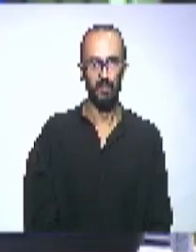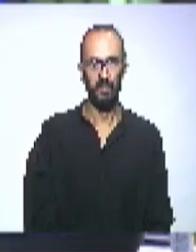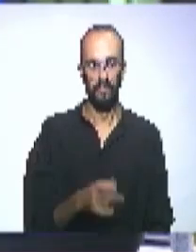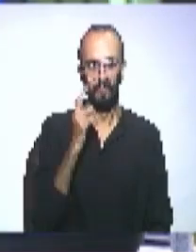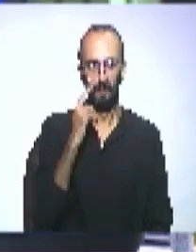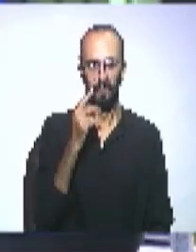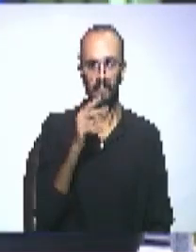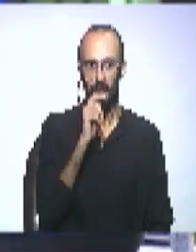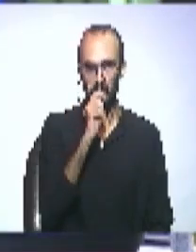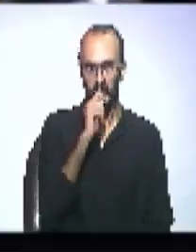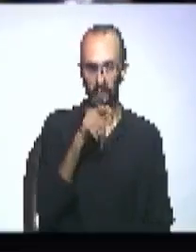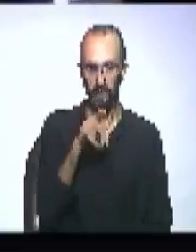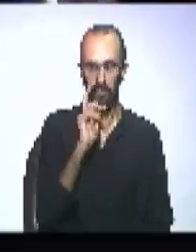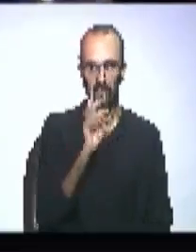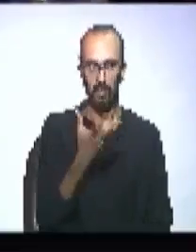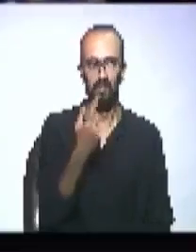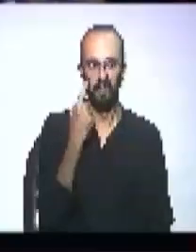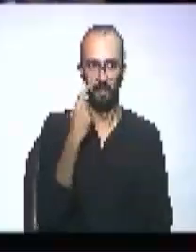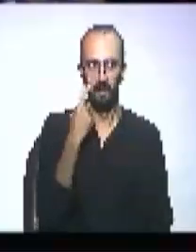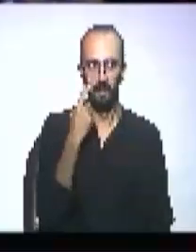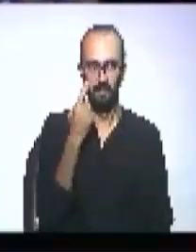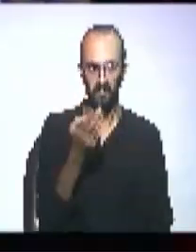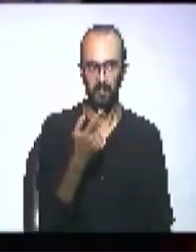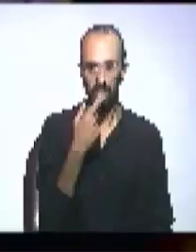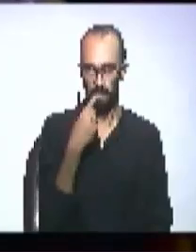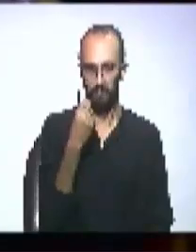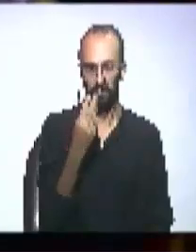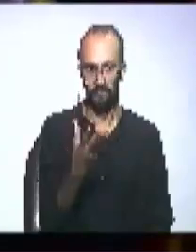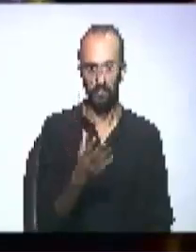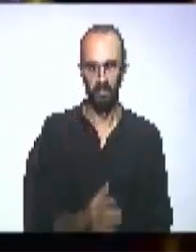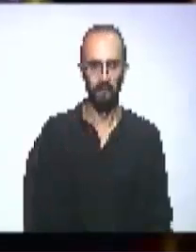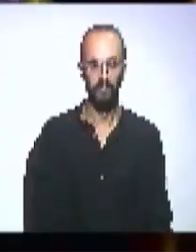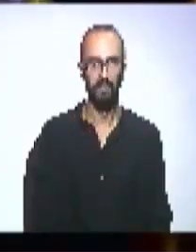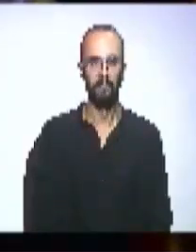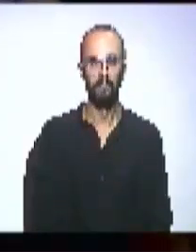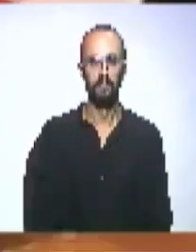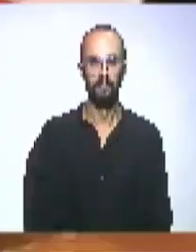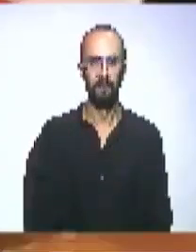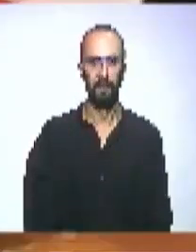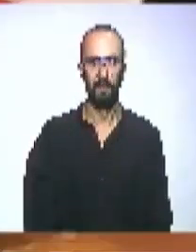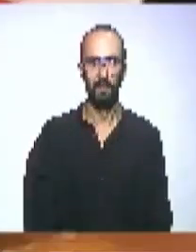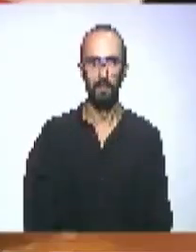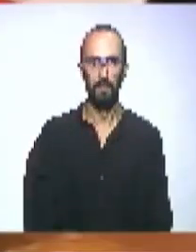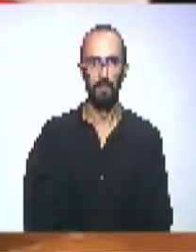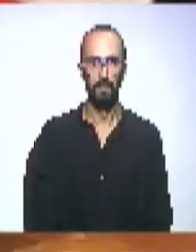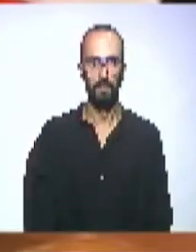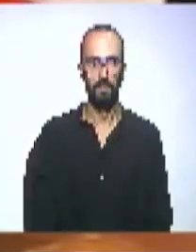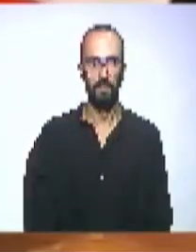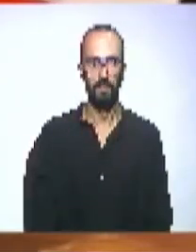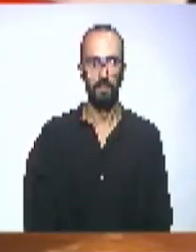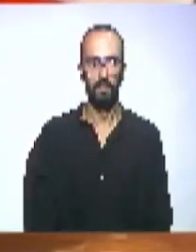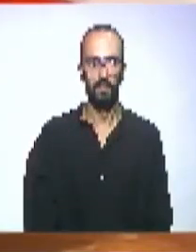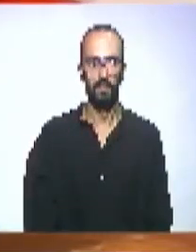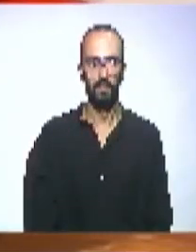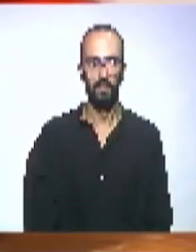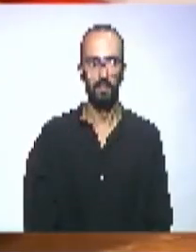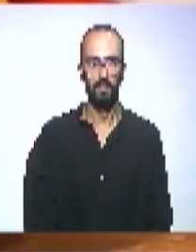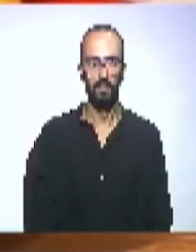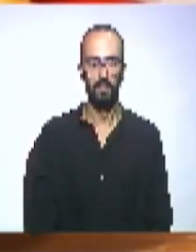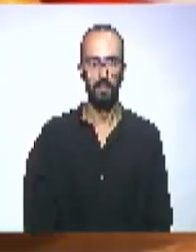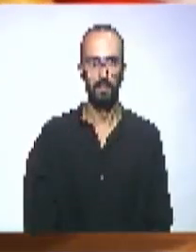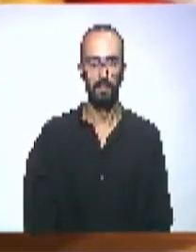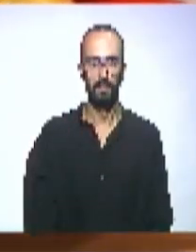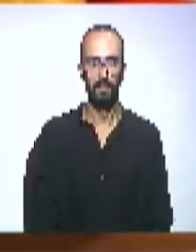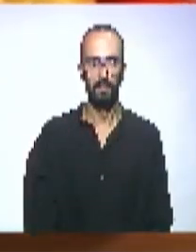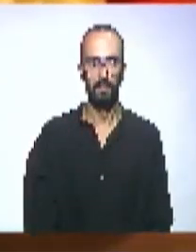شايف لون اللحمة من جوه عامل ازاي؟ اهي. ومستوية جدا. انا طالع كده ازاي؟ ايوه كده. شوف